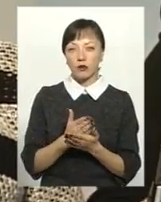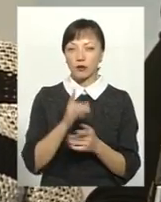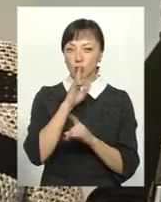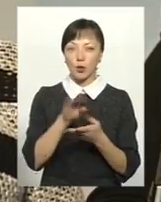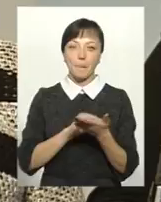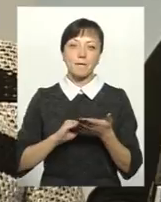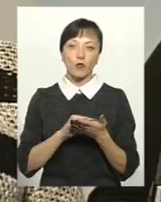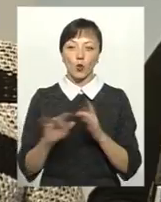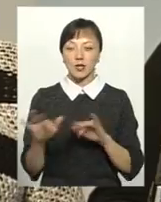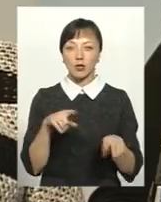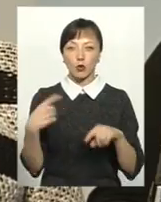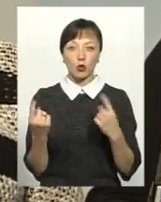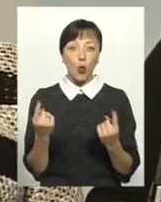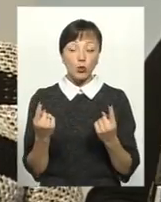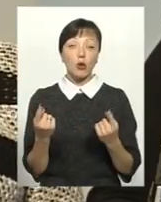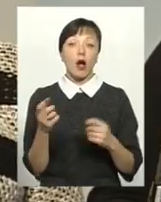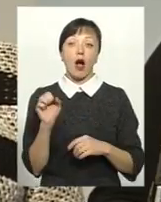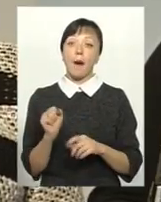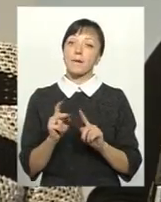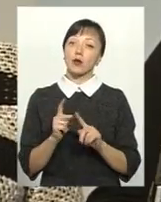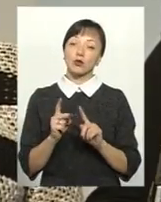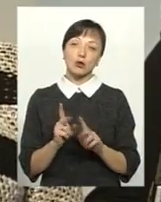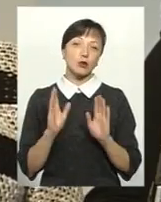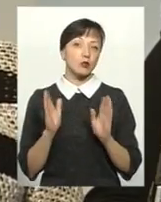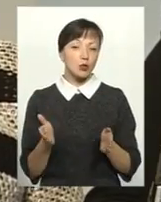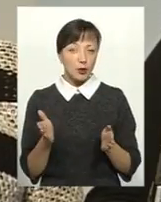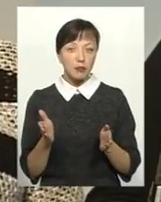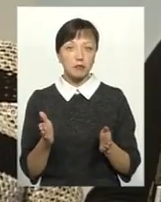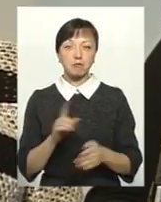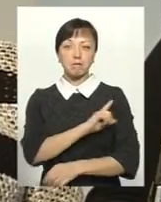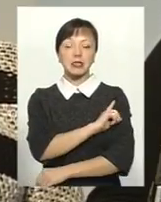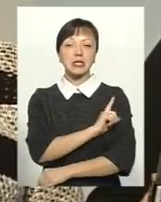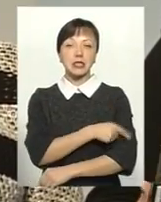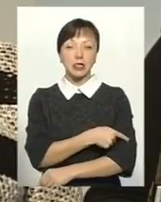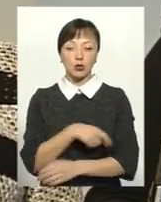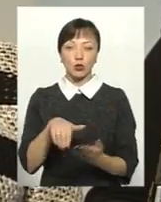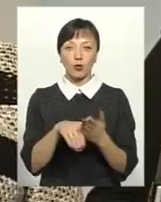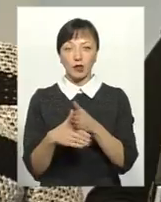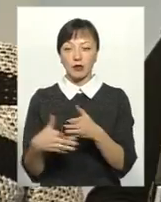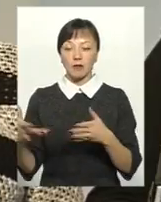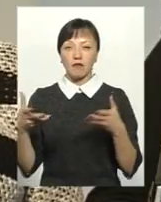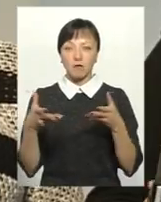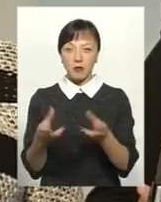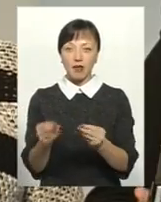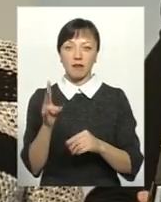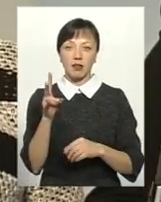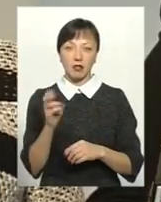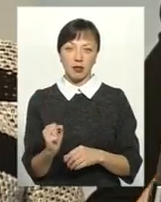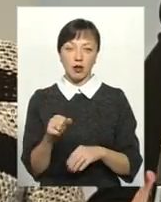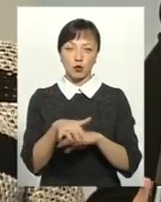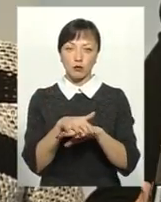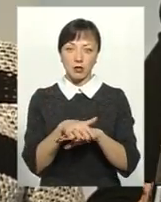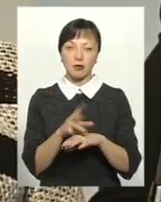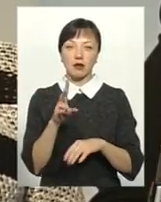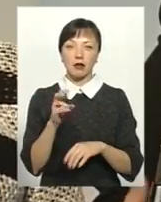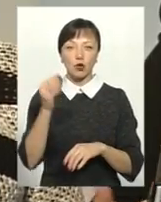будемо повторювати дії один одного, а по-друге, ми будемо підсилювати вплив на суспільство,